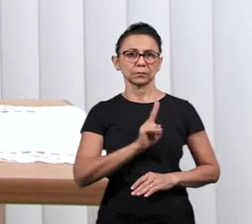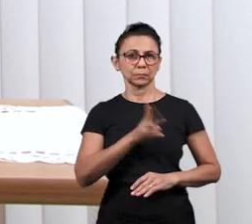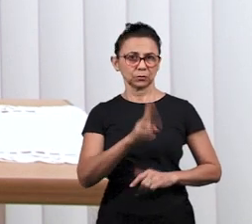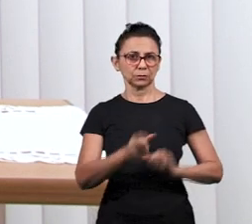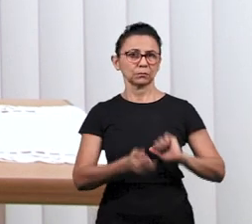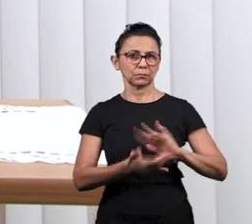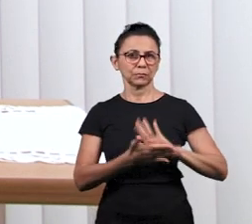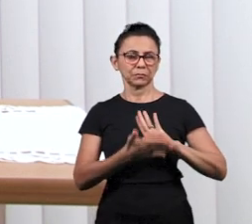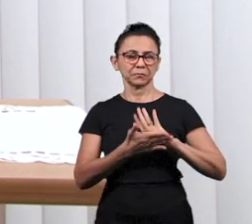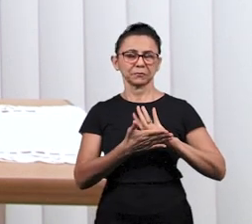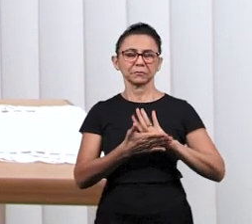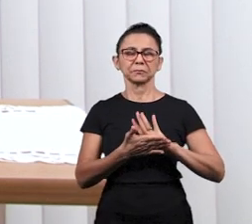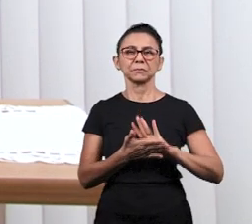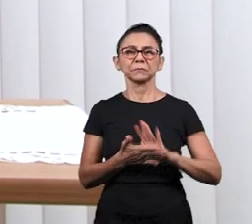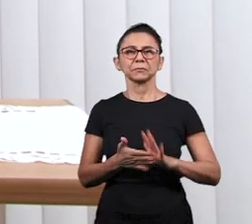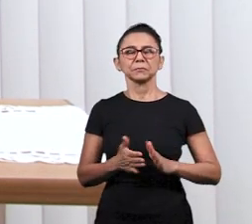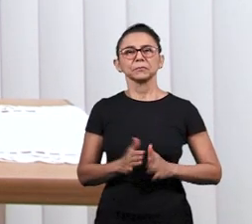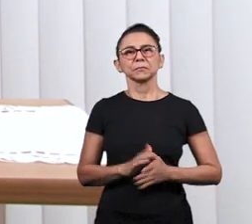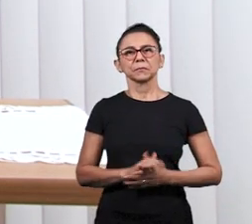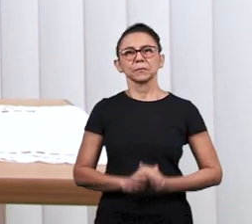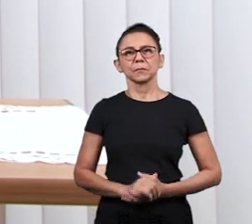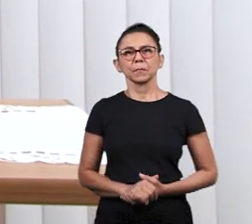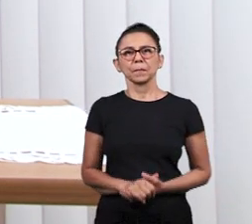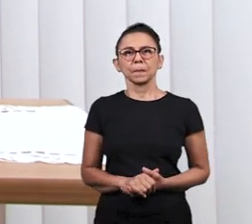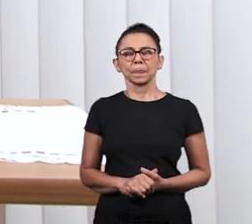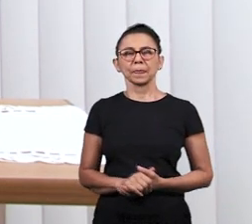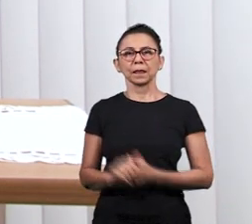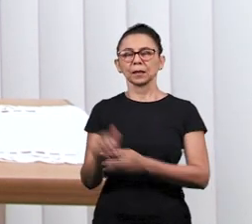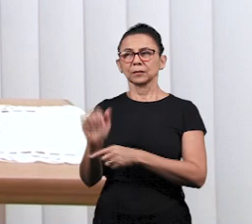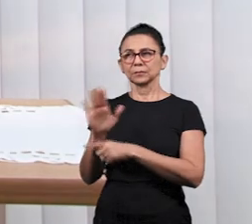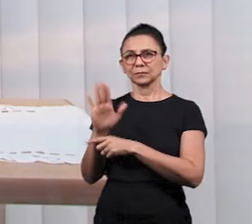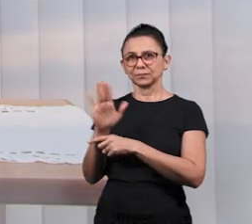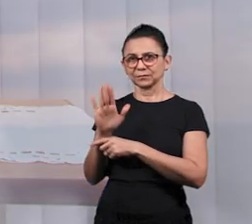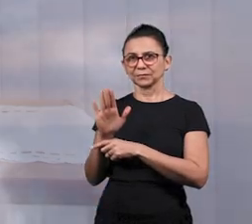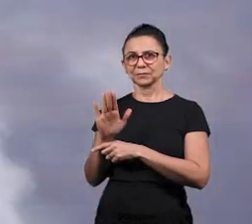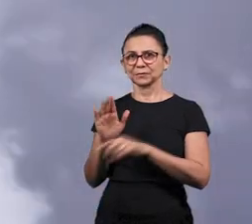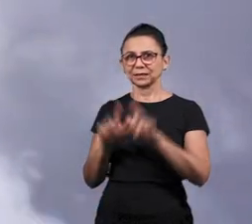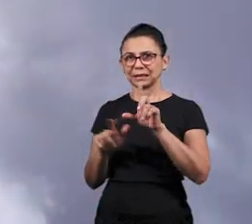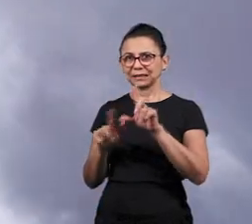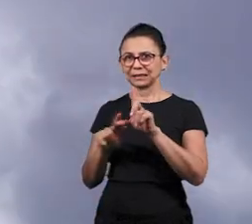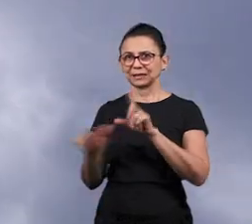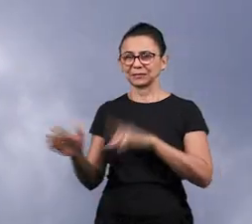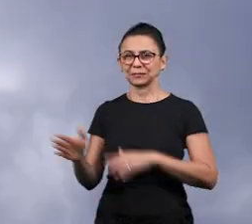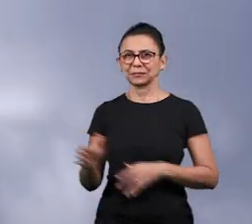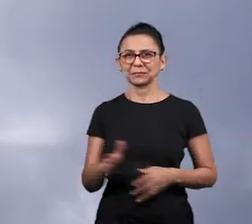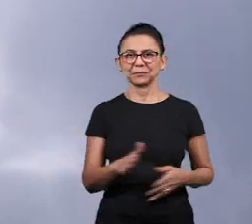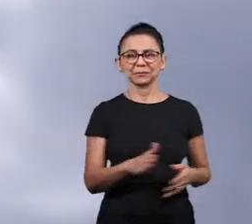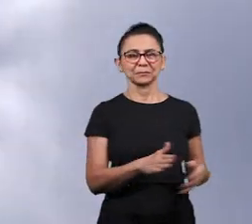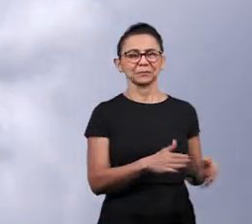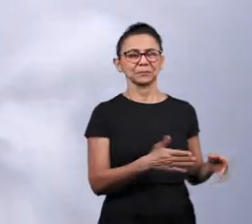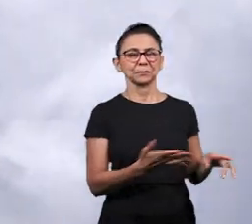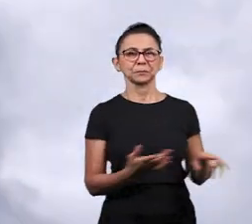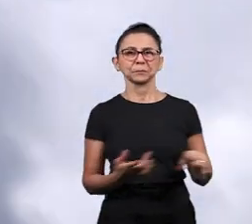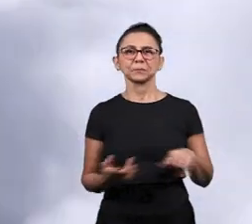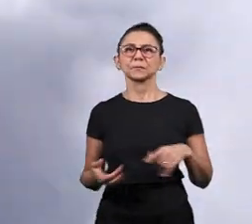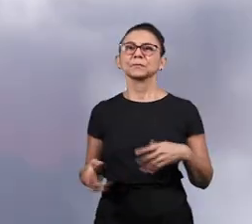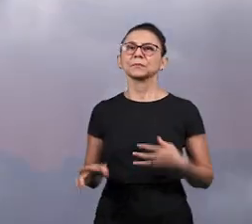мы продолжим поклоняться Ему еще одним псалмом.